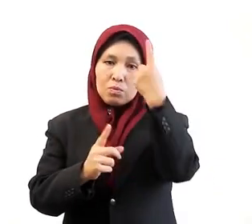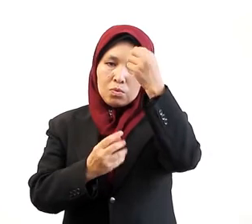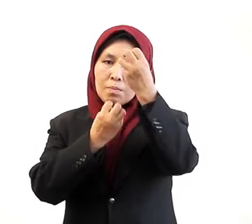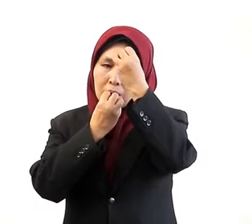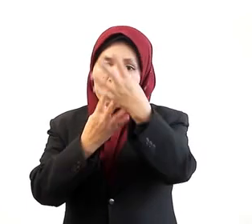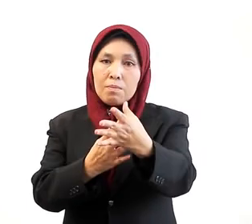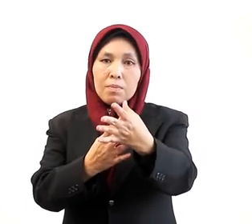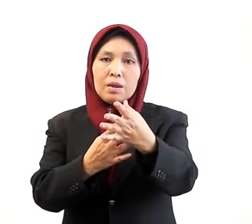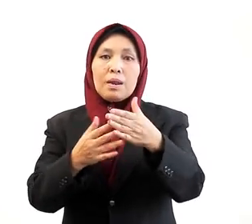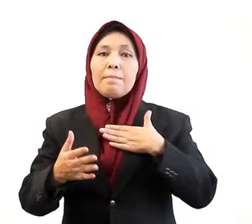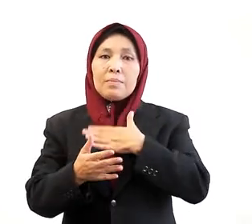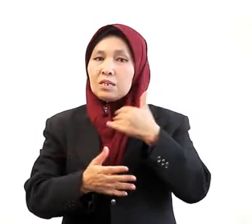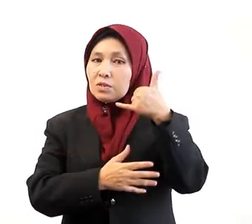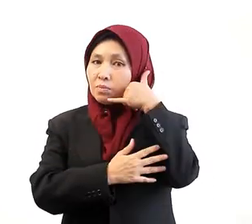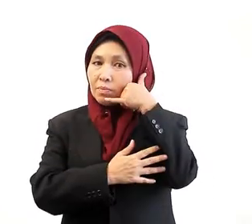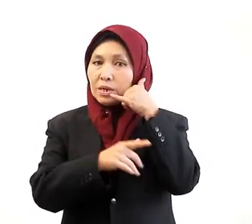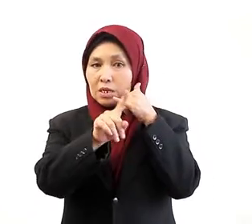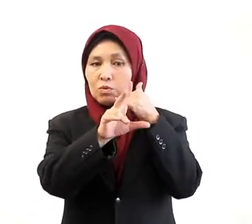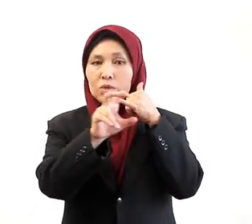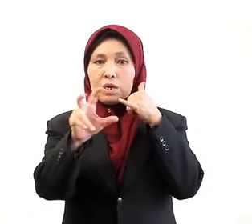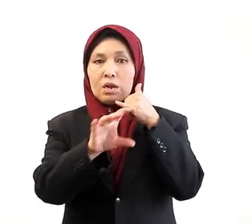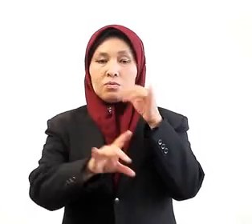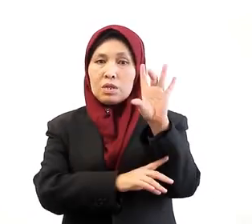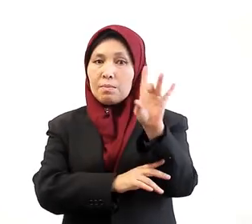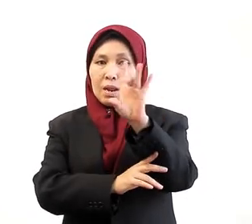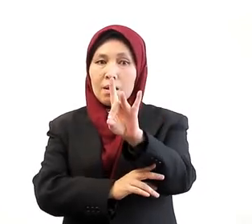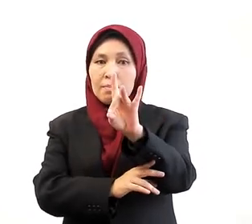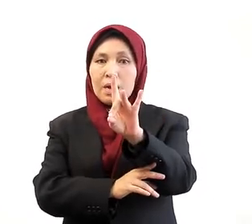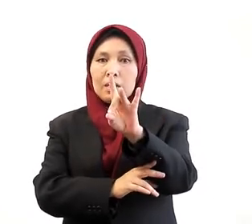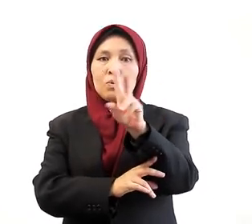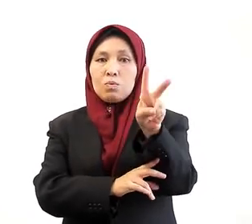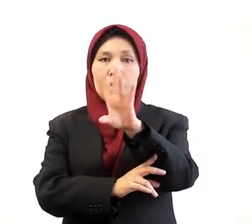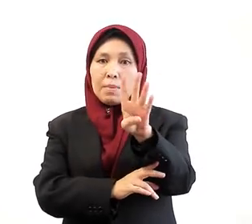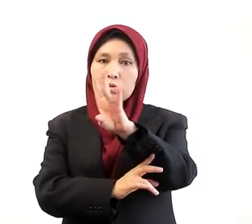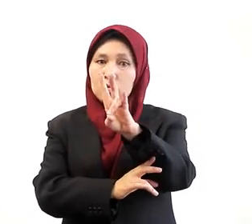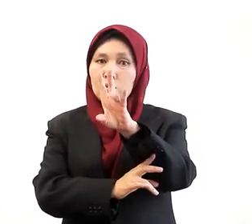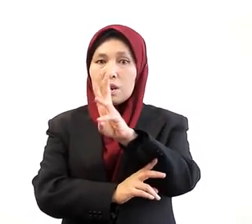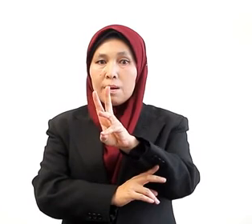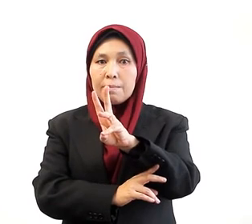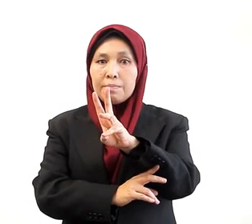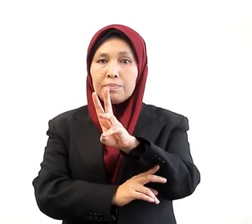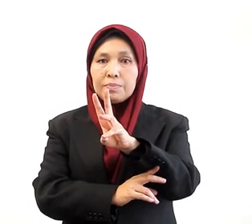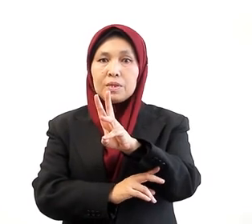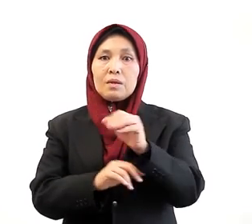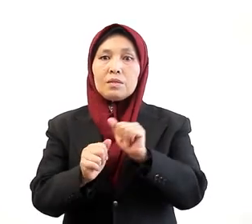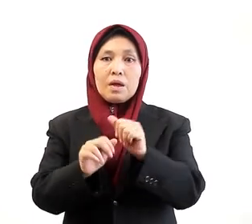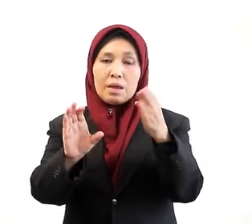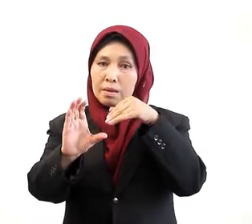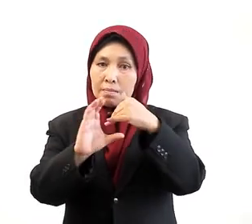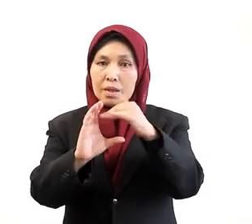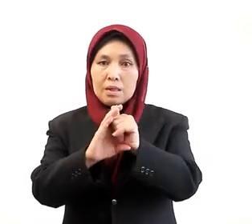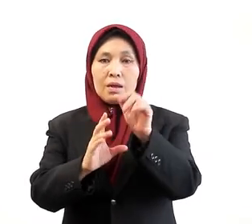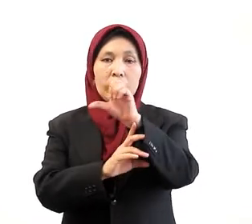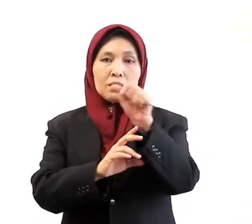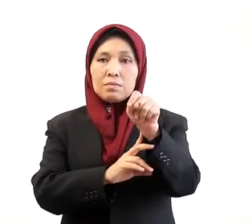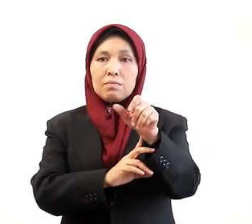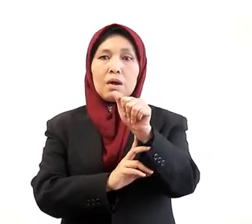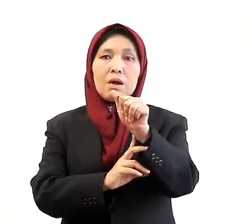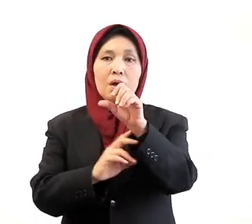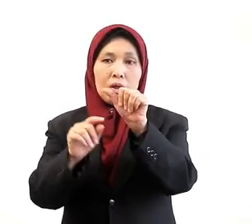malamat lanjut, sila hubungi 1-300-88-2476 email kepada customer at